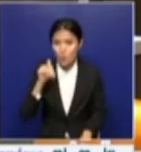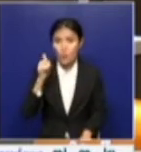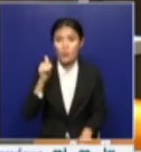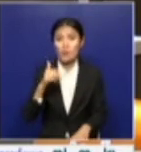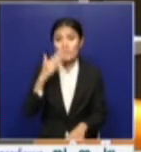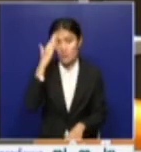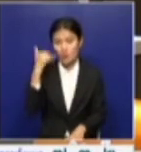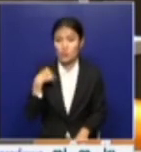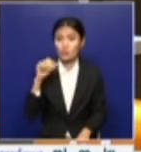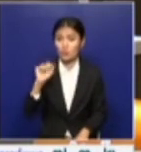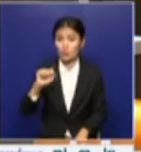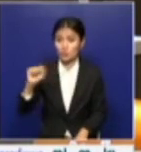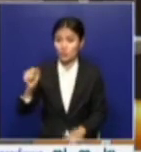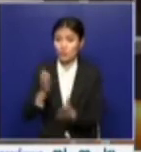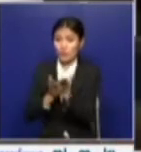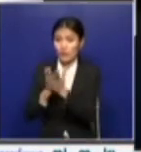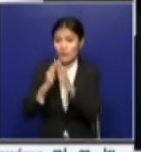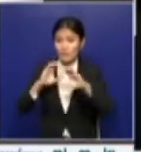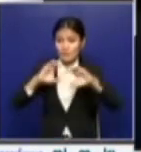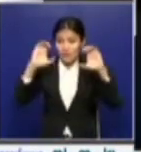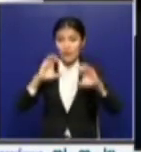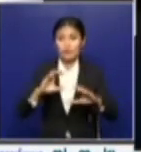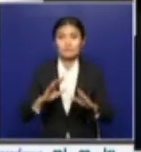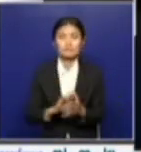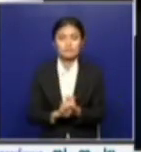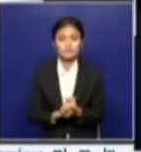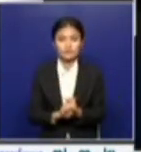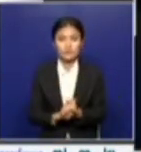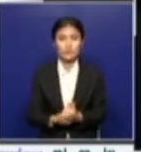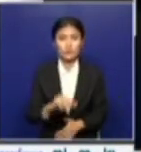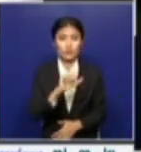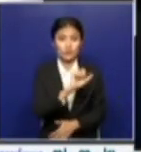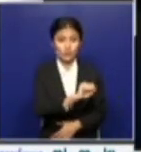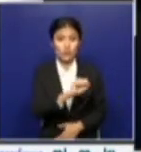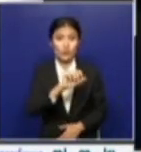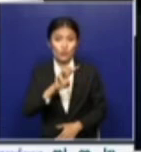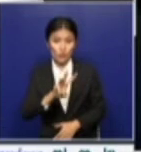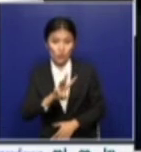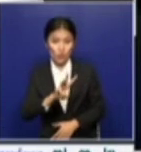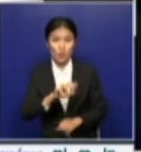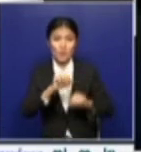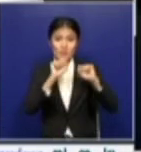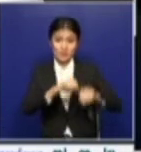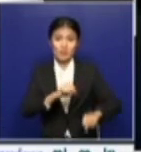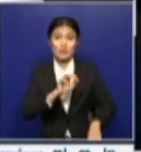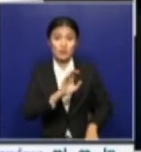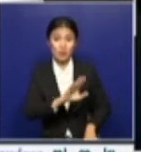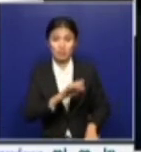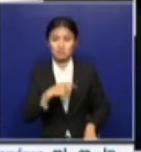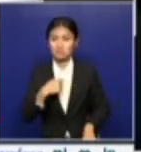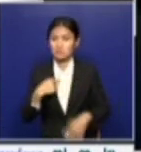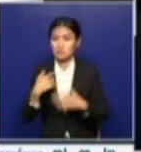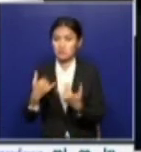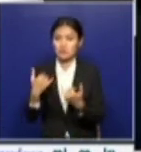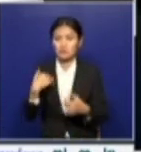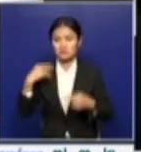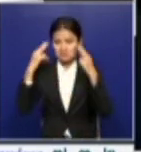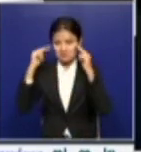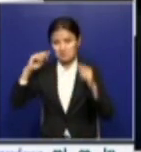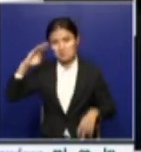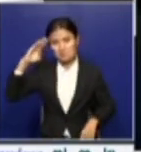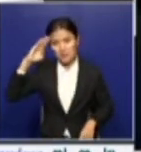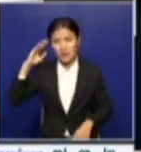ของสสฝ่ายรัฐบาลและสมาชิกวุฒิสภานั้นไม่ต้องได้รับแรงกดดันจากพาดอยู่ต่อ